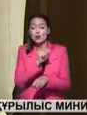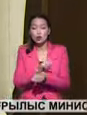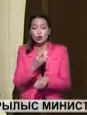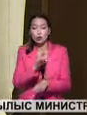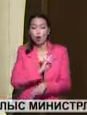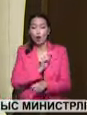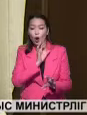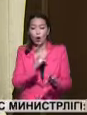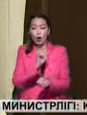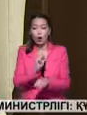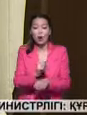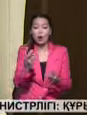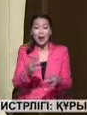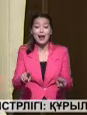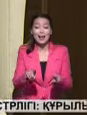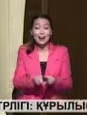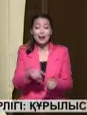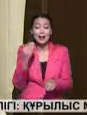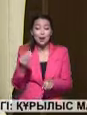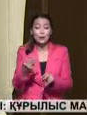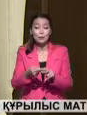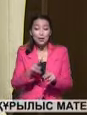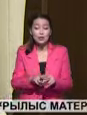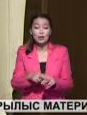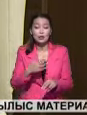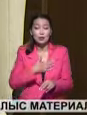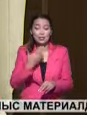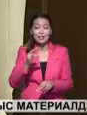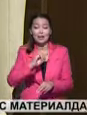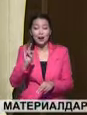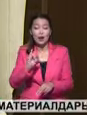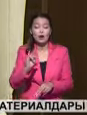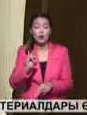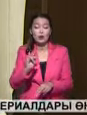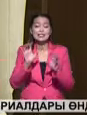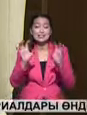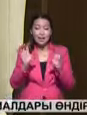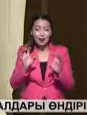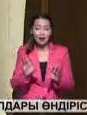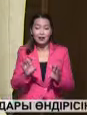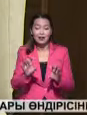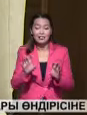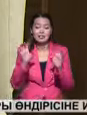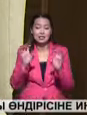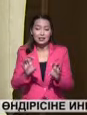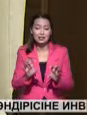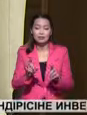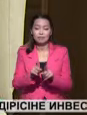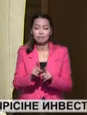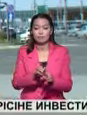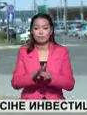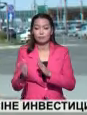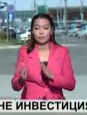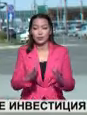тоқтата тұру керек. Тура солай ғана біз мынау әуе компанияларды заңды